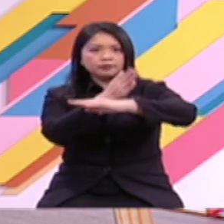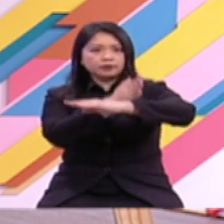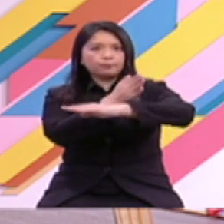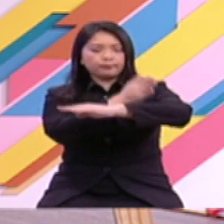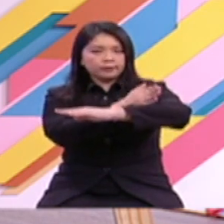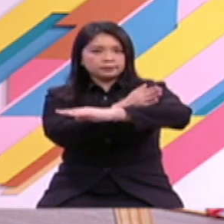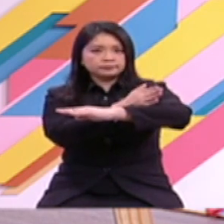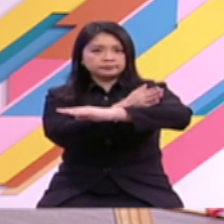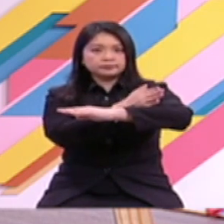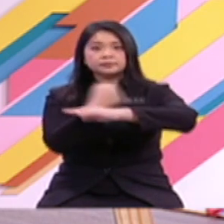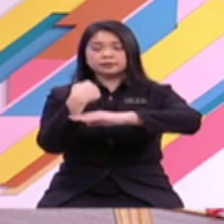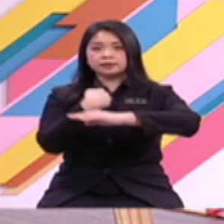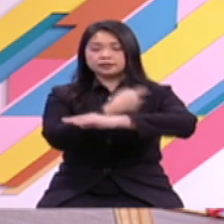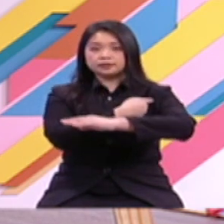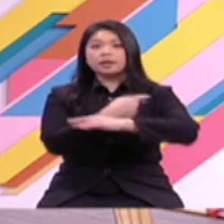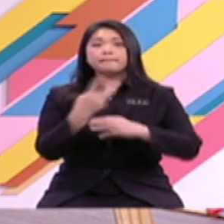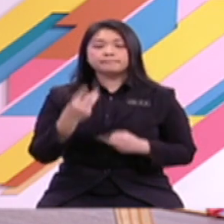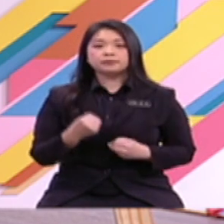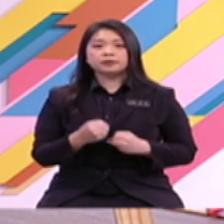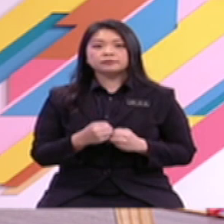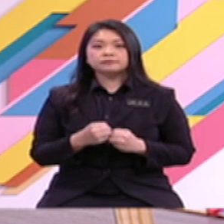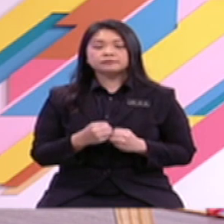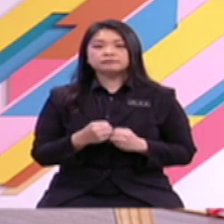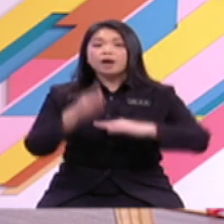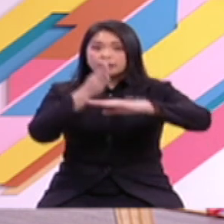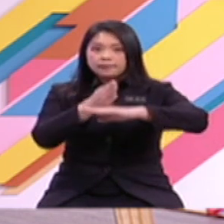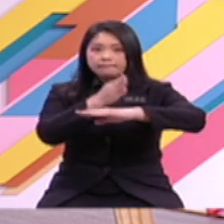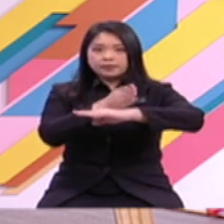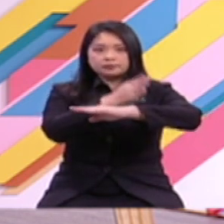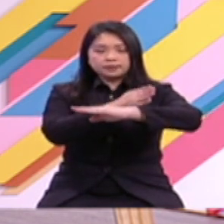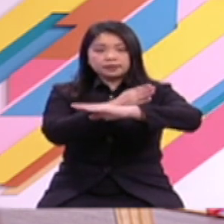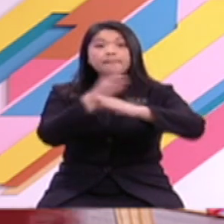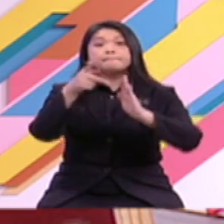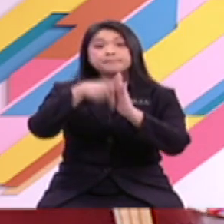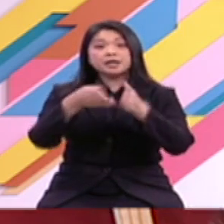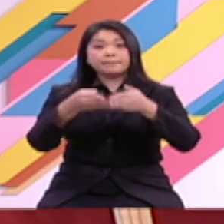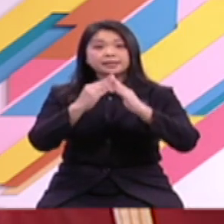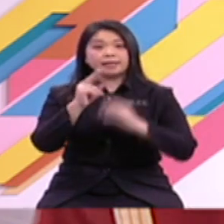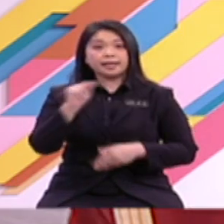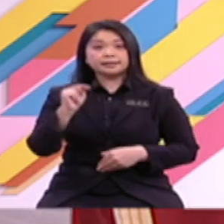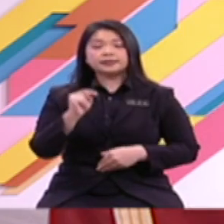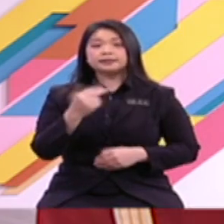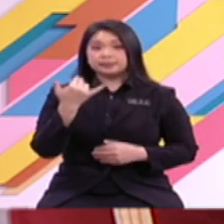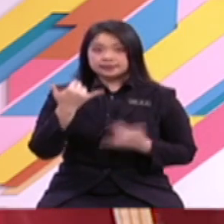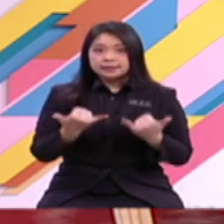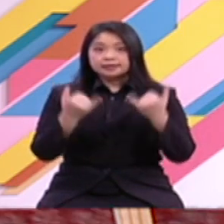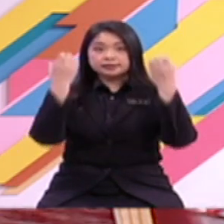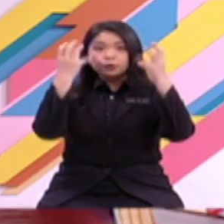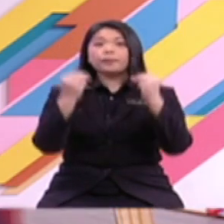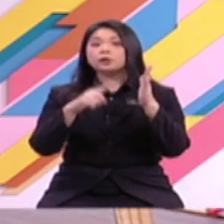mengembang kita enak mengembangkan sebenarnya tidak kembangkan permintaan Surya sini saya akan menunjukkan